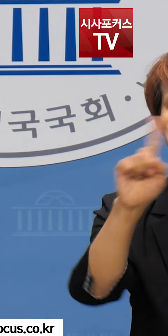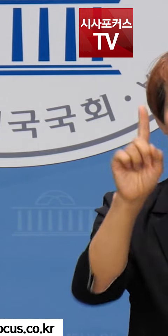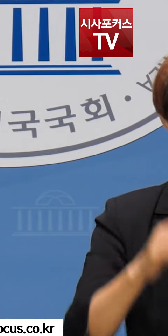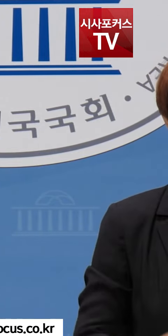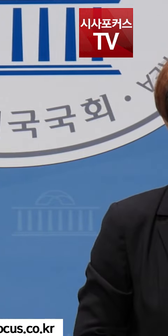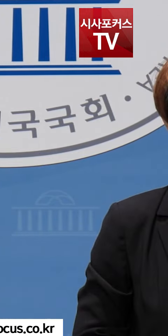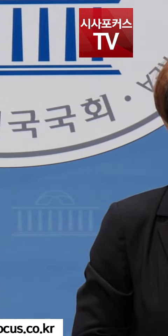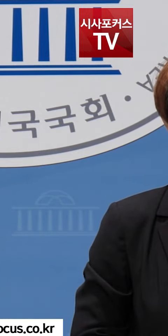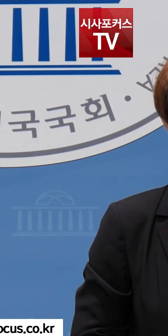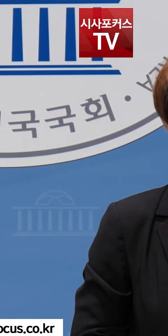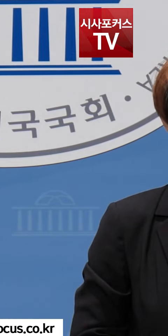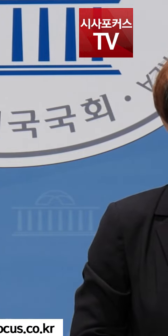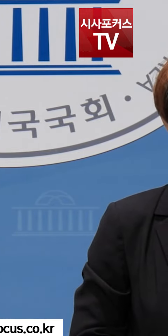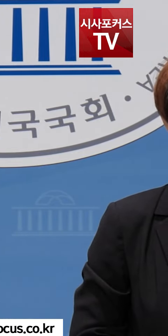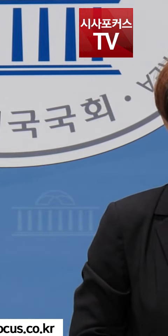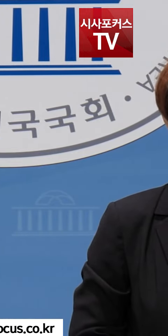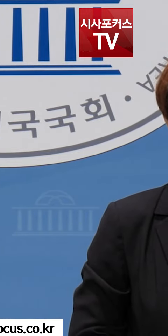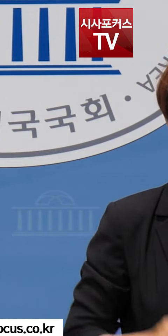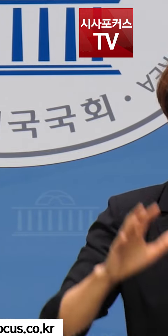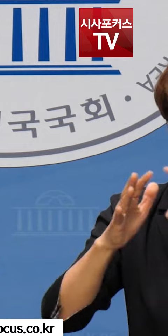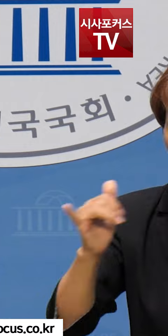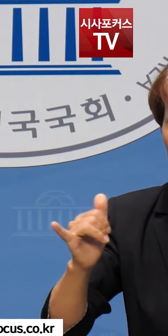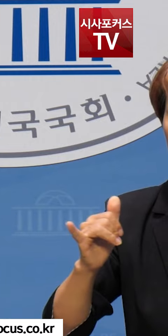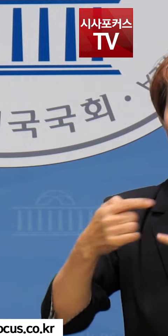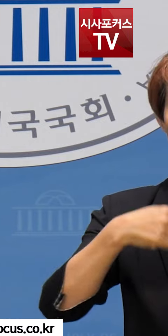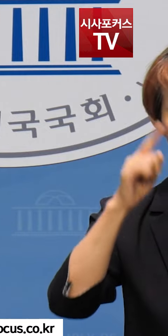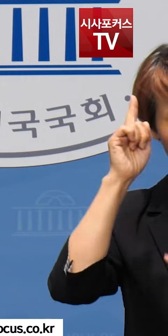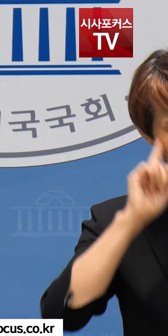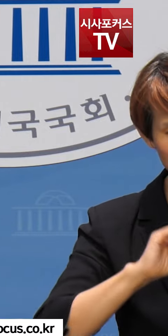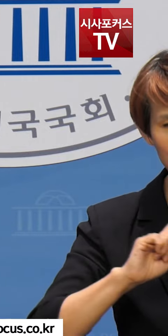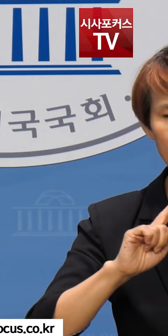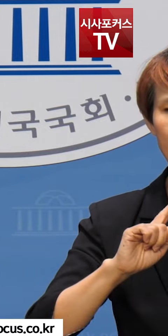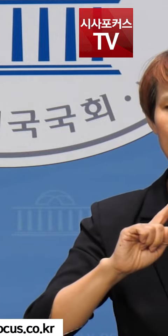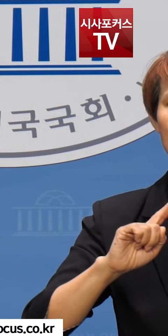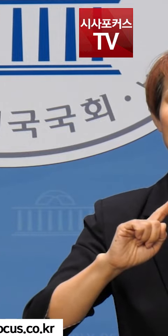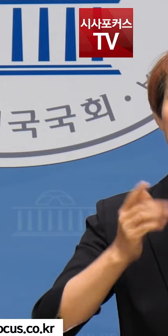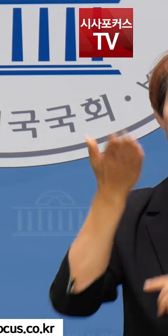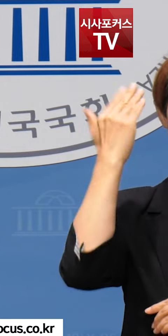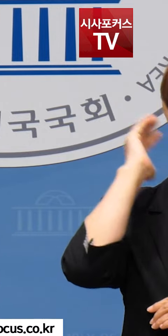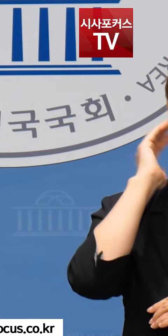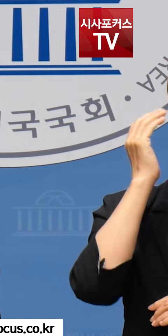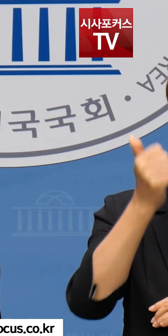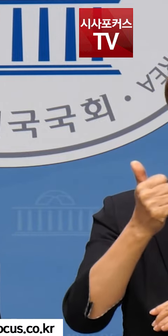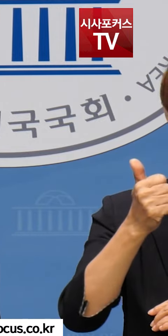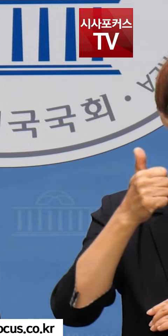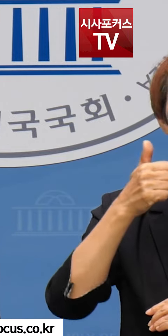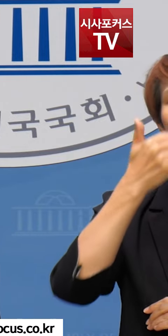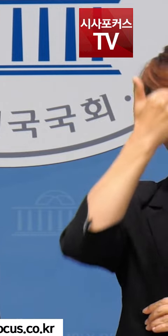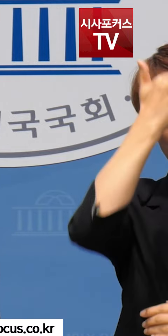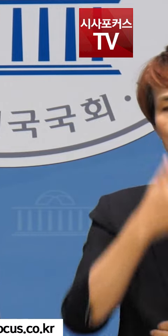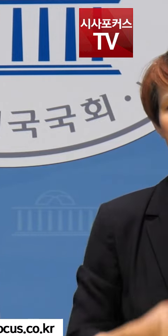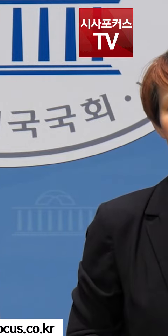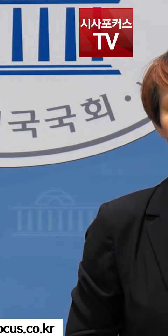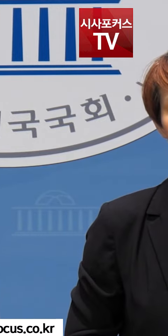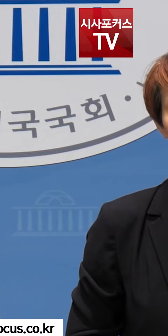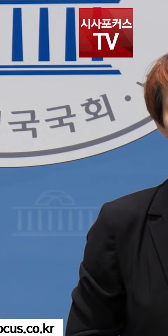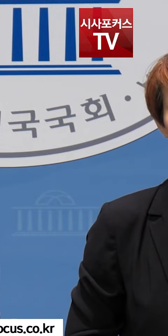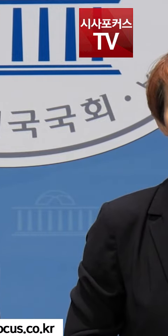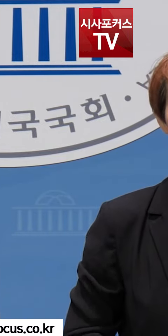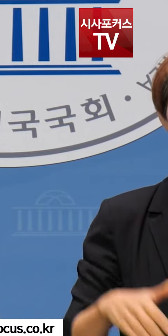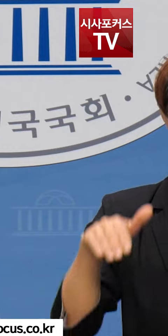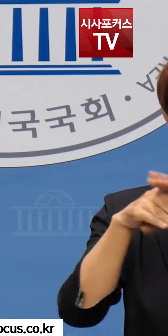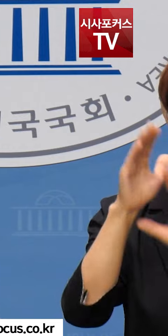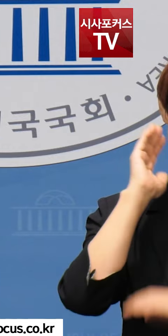우선입니다. 그것이 상처입은 국민들에 대한 전직 대통령의 도리입니다. 더구나 본질은 문 전